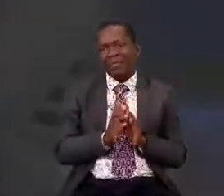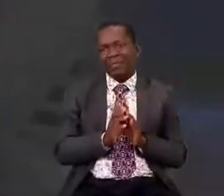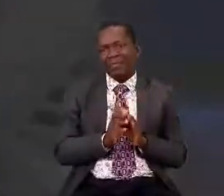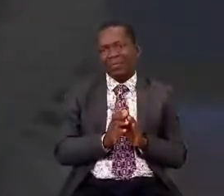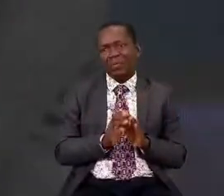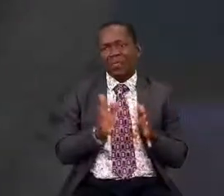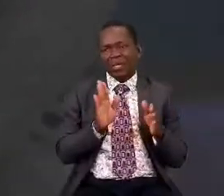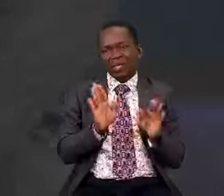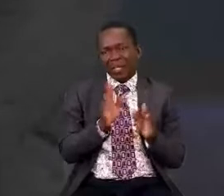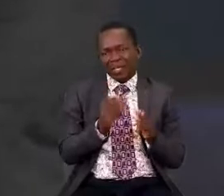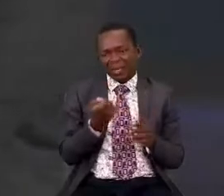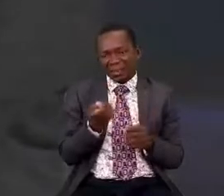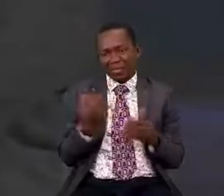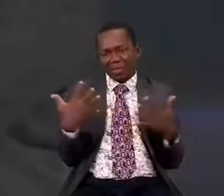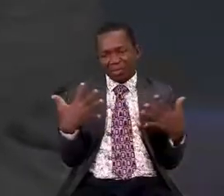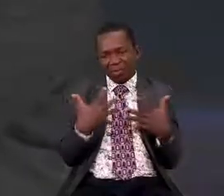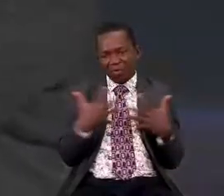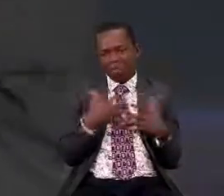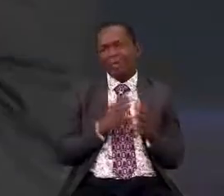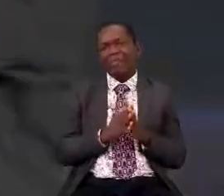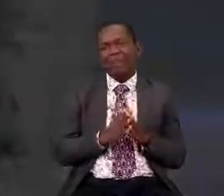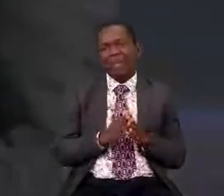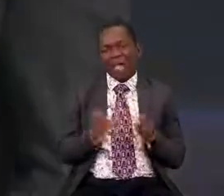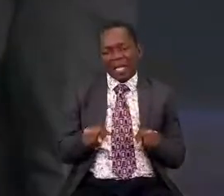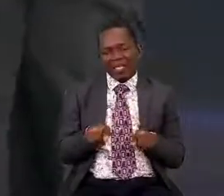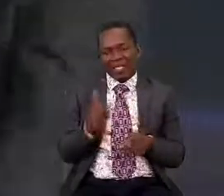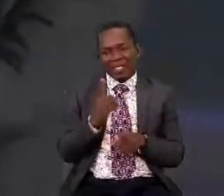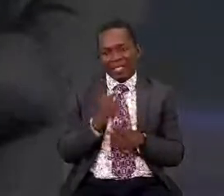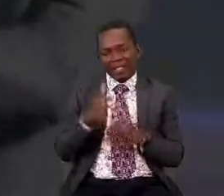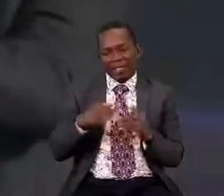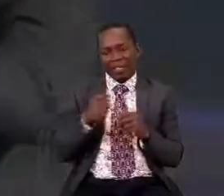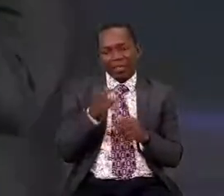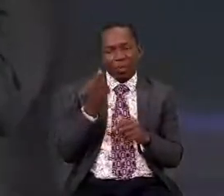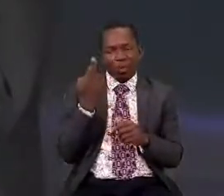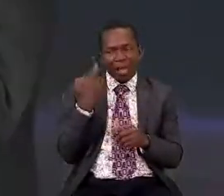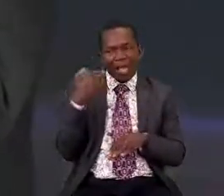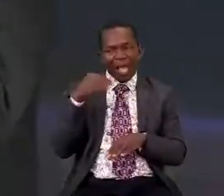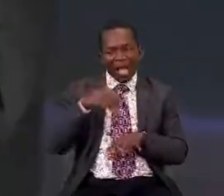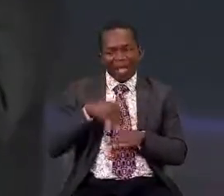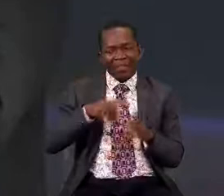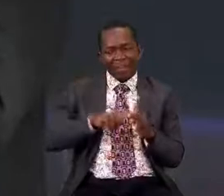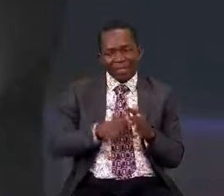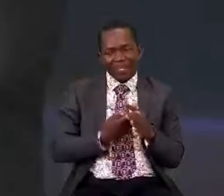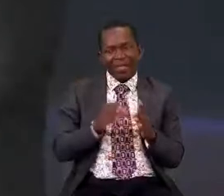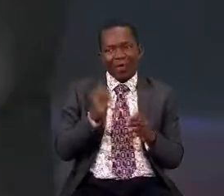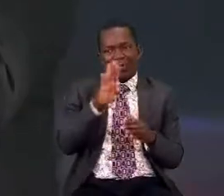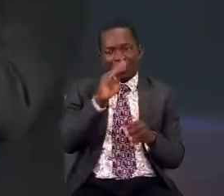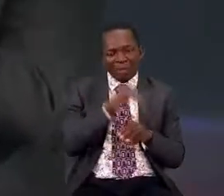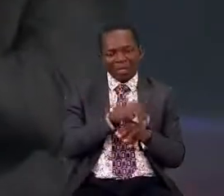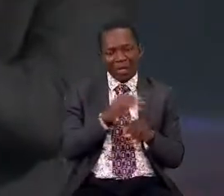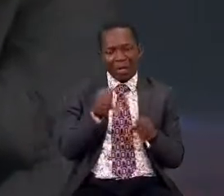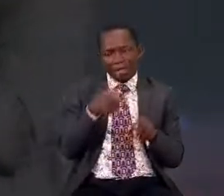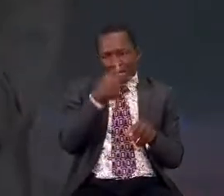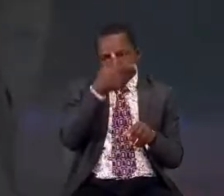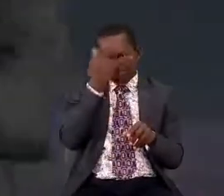ministère. Parce que tu regardes ces gens-là, tu ne regardes plus ton Dieu et tu as oublié la promesse que